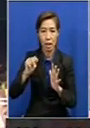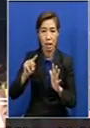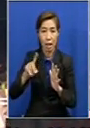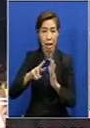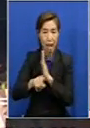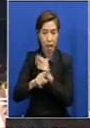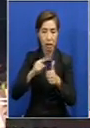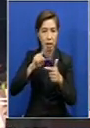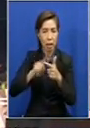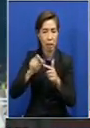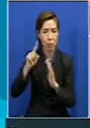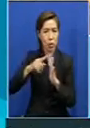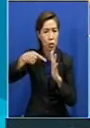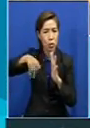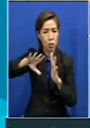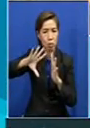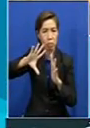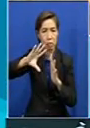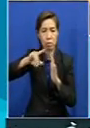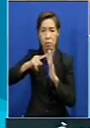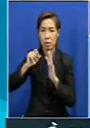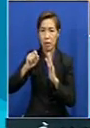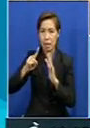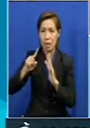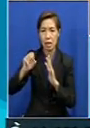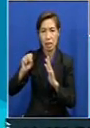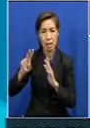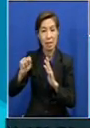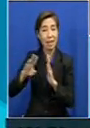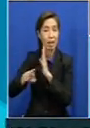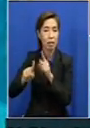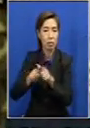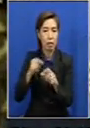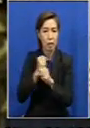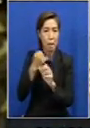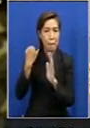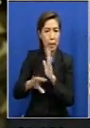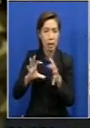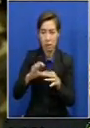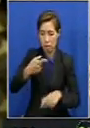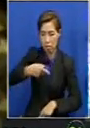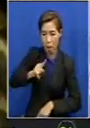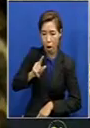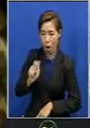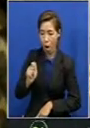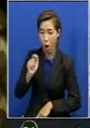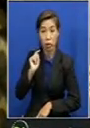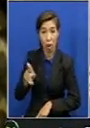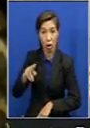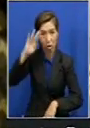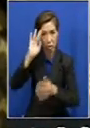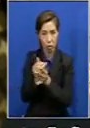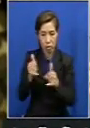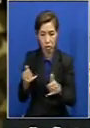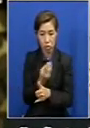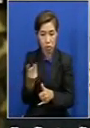ภเศษโชคชัยผู้บังคับการปราบปรามการกระทำความผิดเกี่ยวกับอาชญากรรมทางเทคโนโลยีหรือว่าปอท.เขาแถลงครับกับโ